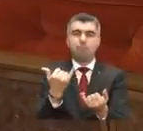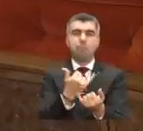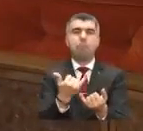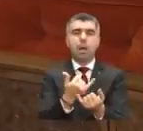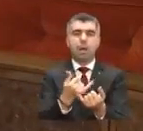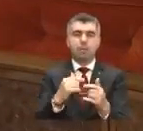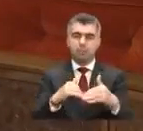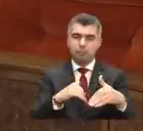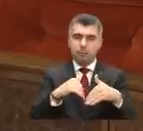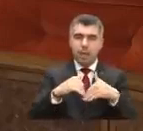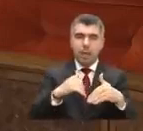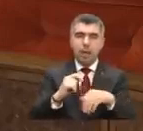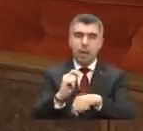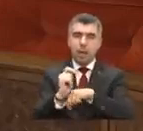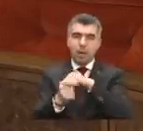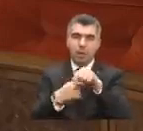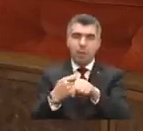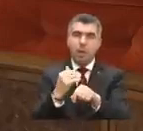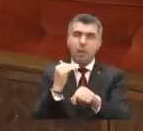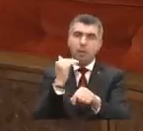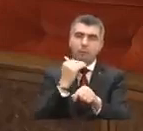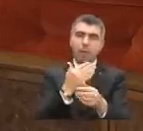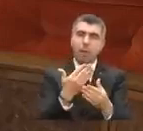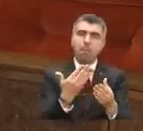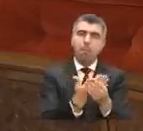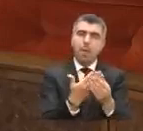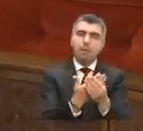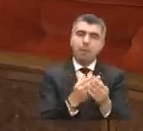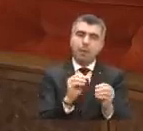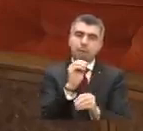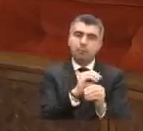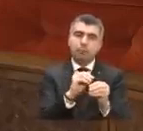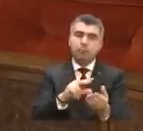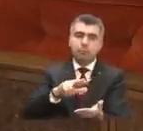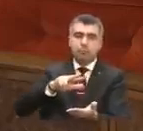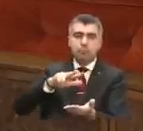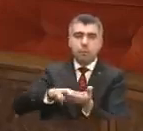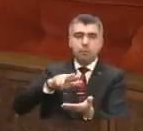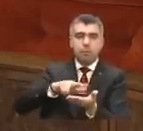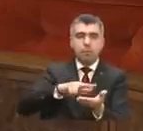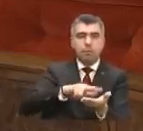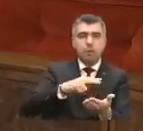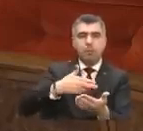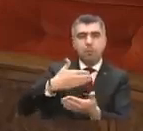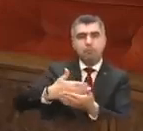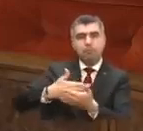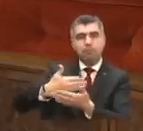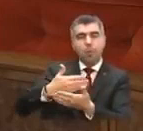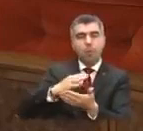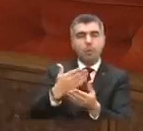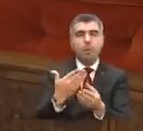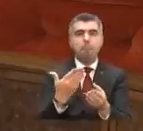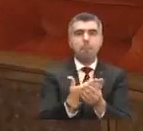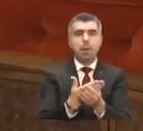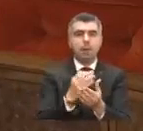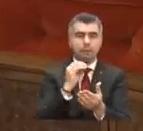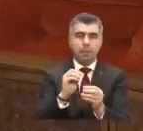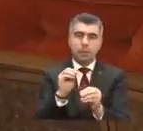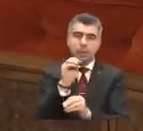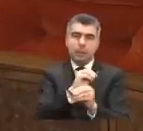بالعالم القروي، وذلك من خلال تسريع دراسة ملفات الرخص وتبسيط المساطير الإدارية. وعلى سبيل المثال عالجت